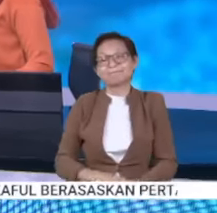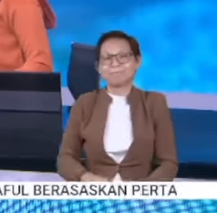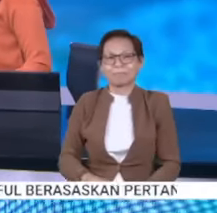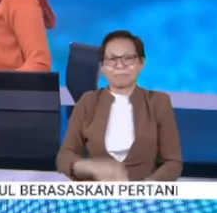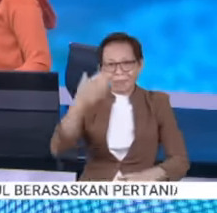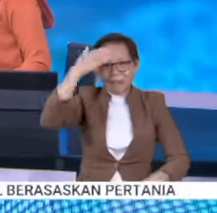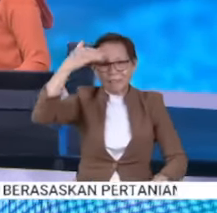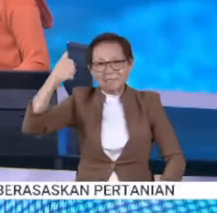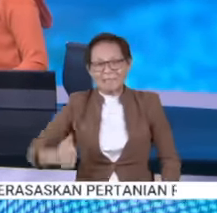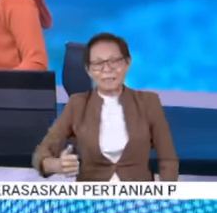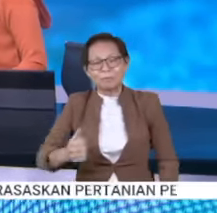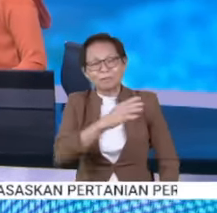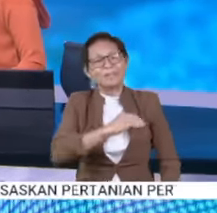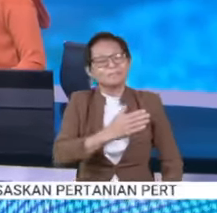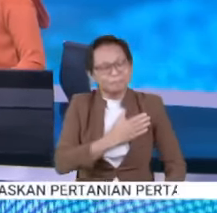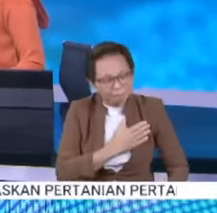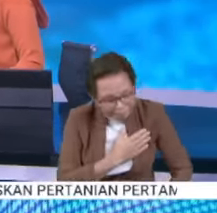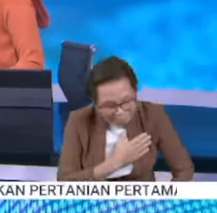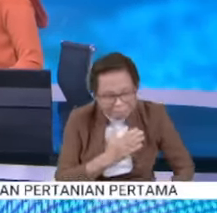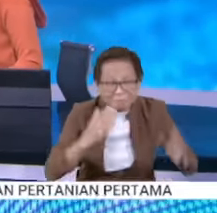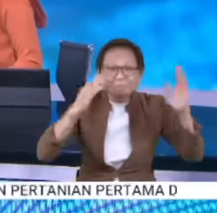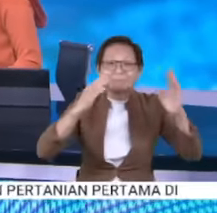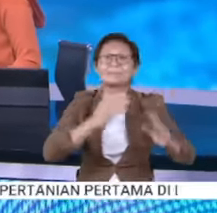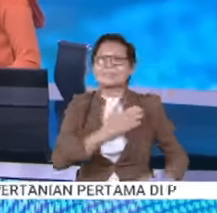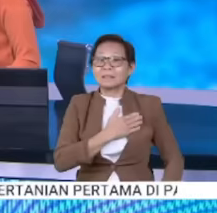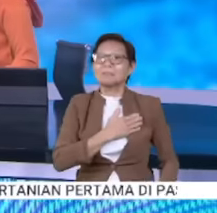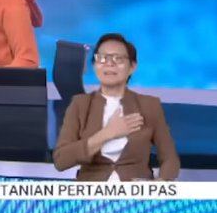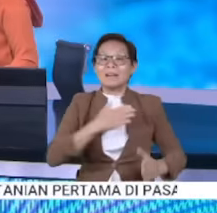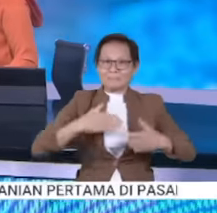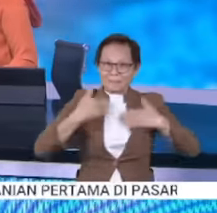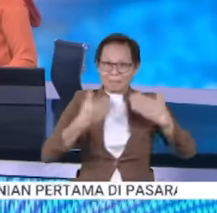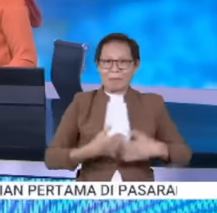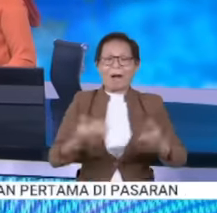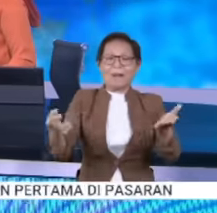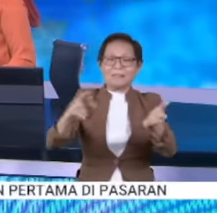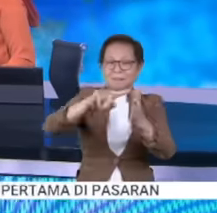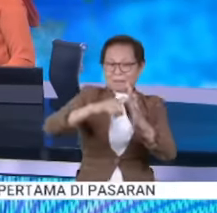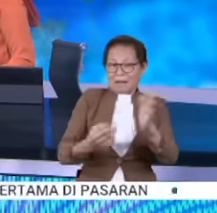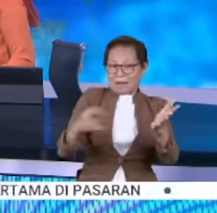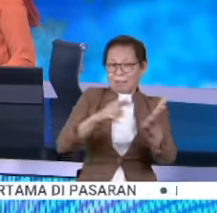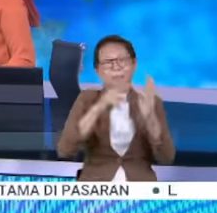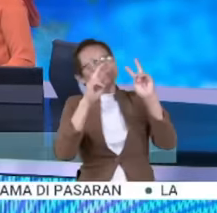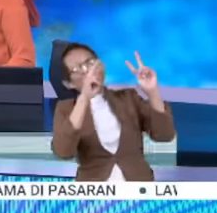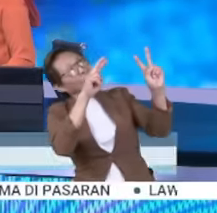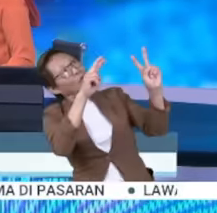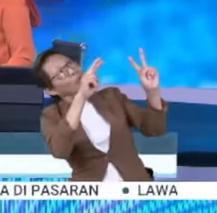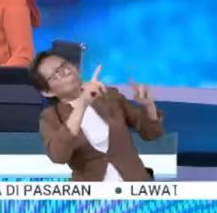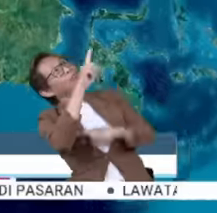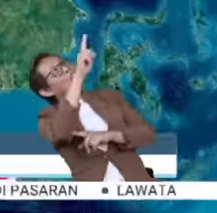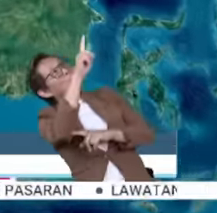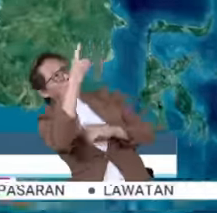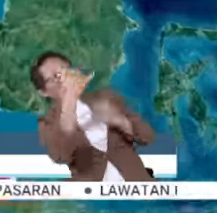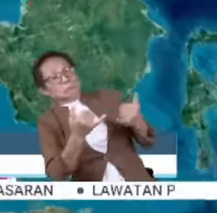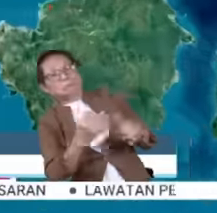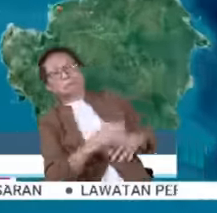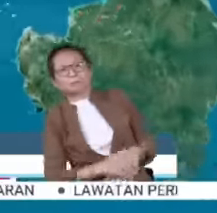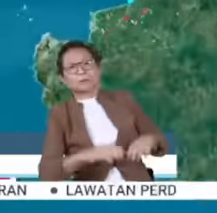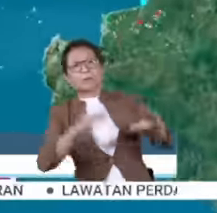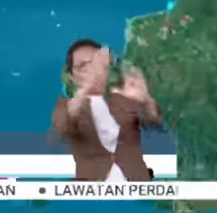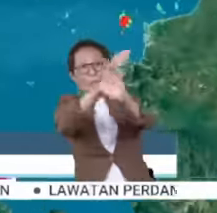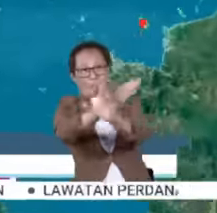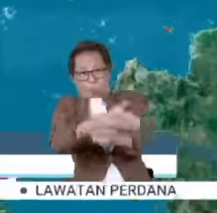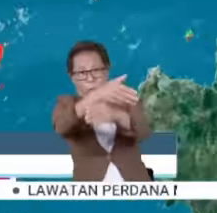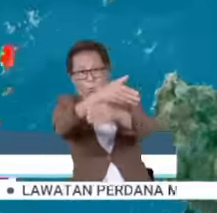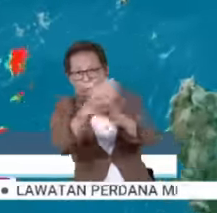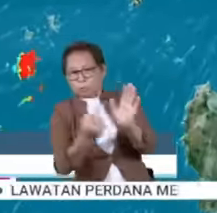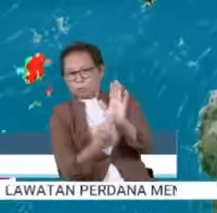Assalamualaikum dan salam sejahtera kita mulaikan laporan pada peta ini dengan melihat keadaan cuaca semasa di semua berada menunjukkan